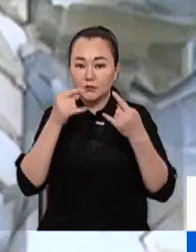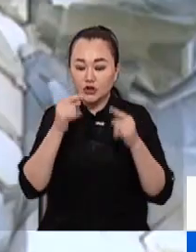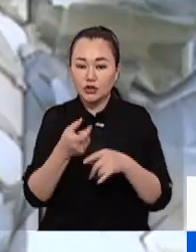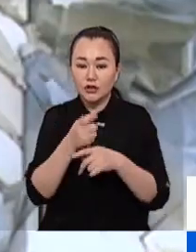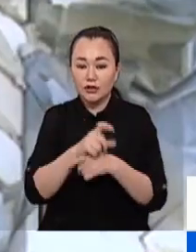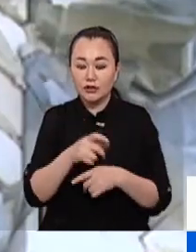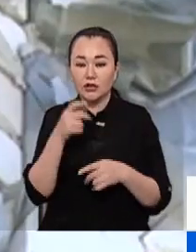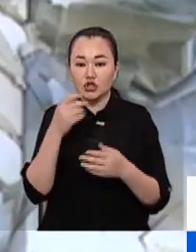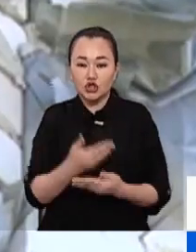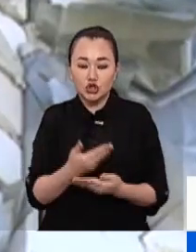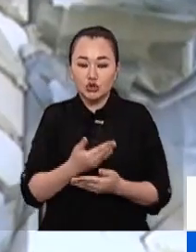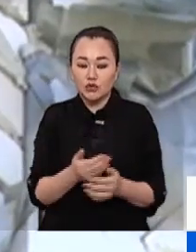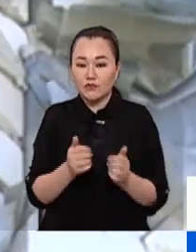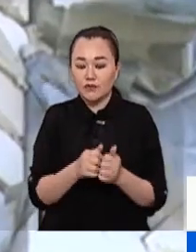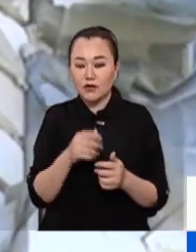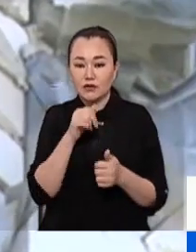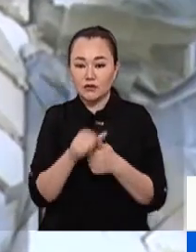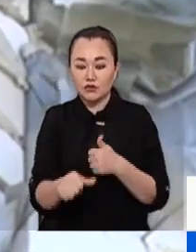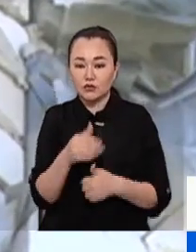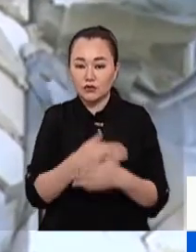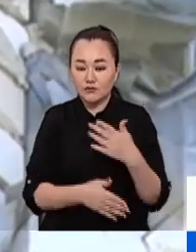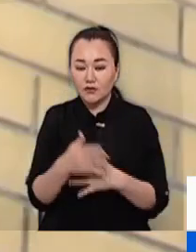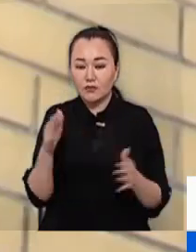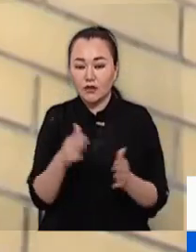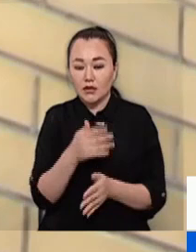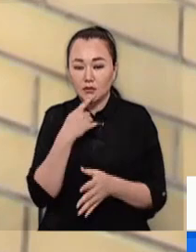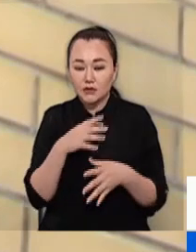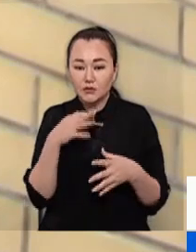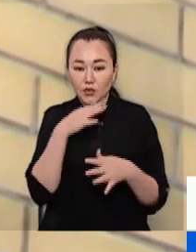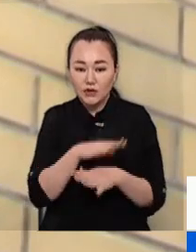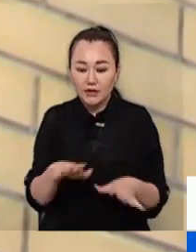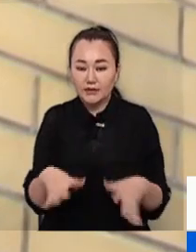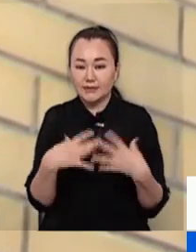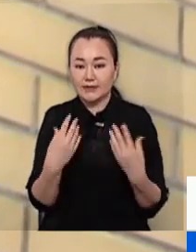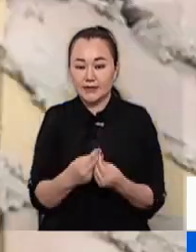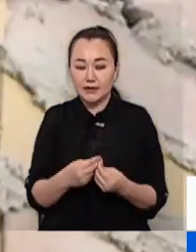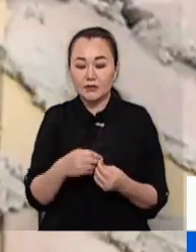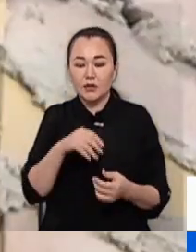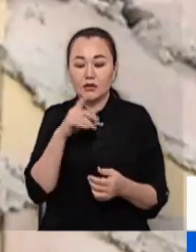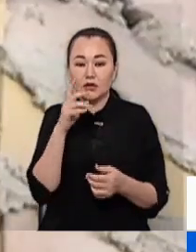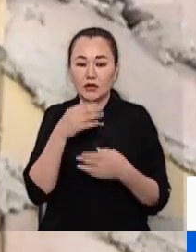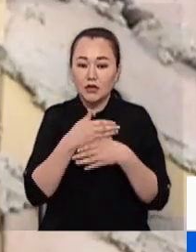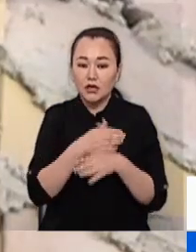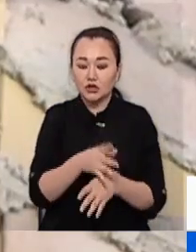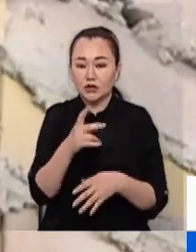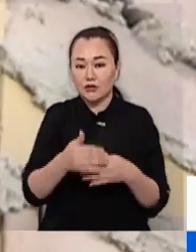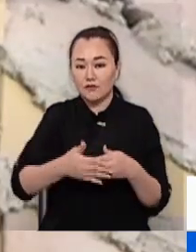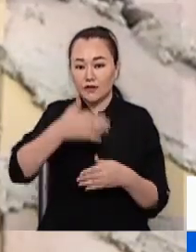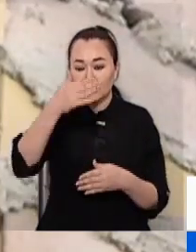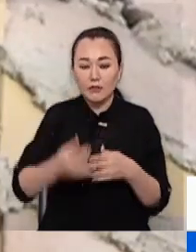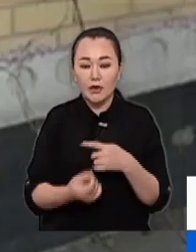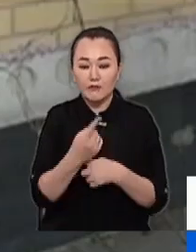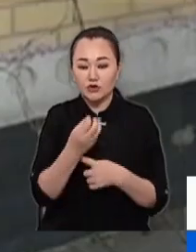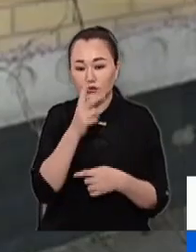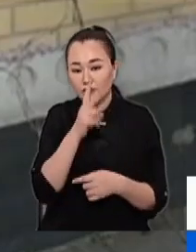словам жильцов, а в основном это инвалиды, малообеспеченные и многодетные семьи, трещины на фасаде появились